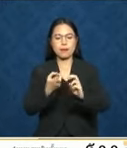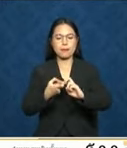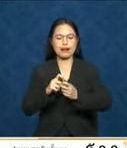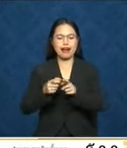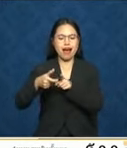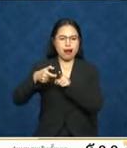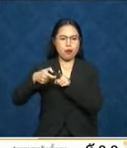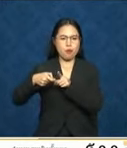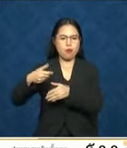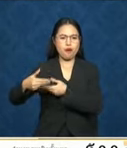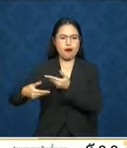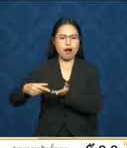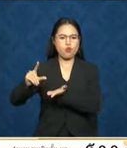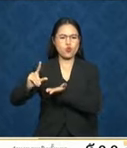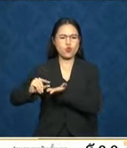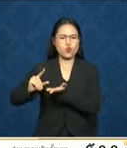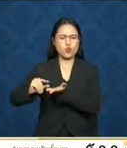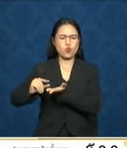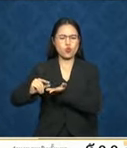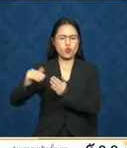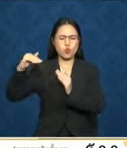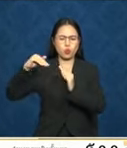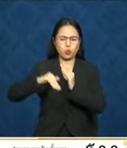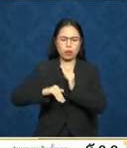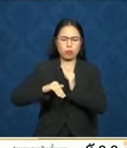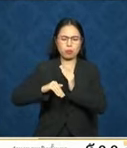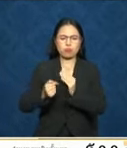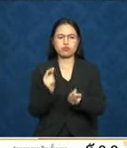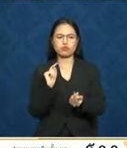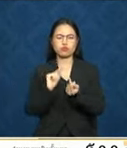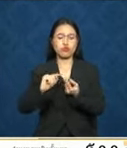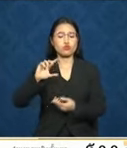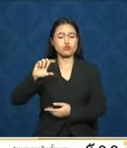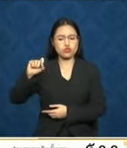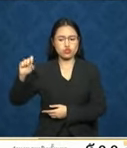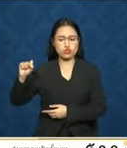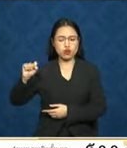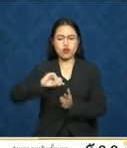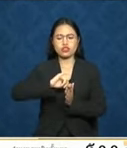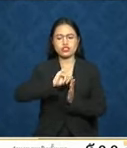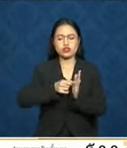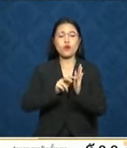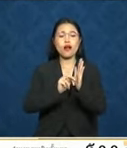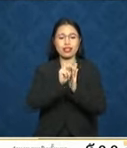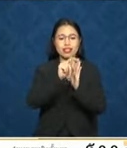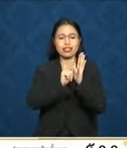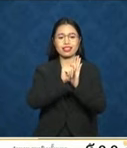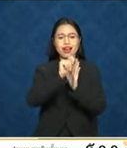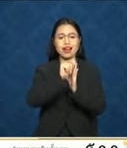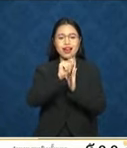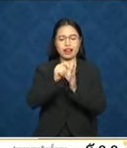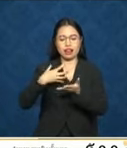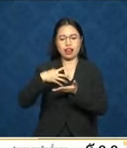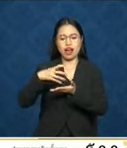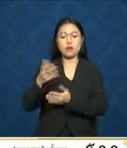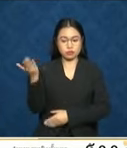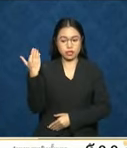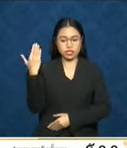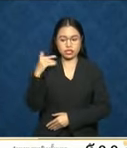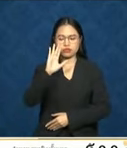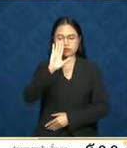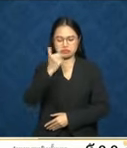ดตกต่ำสืบเนื่องจากท่านส.ส.ภาคภูมิจังหวัดตากนะครับได้พูดถึงมาเมื่อสักครู่นะครับเนื่องจากเก